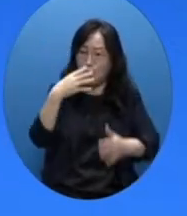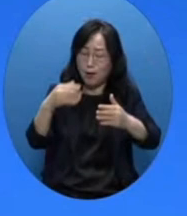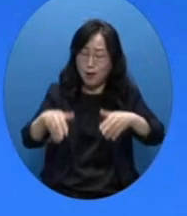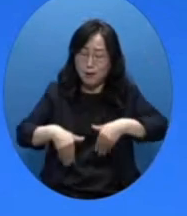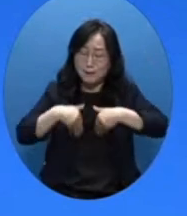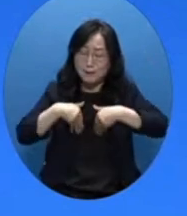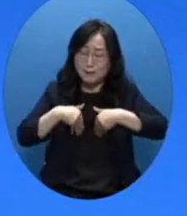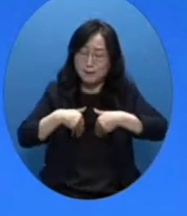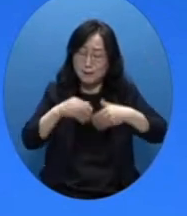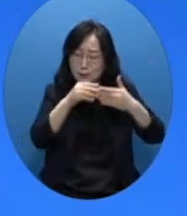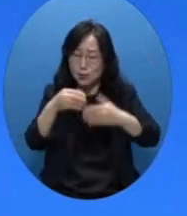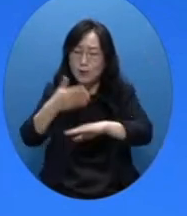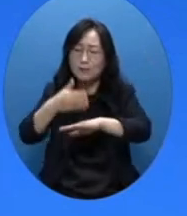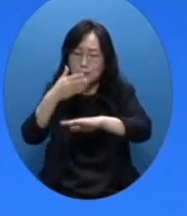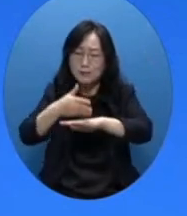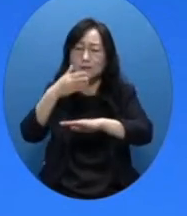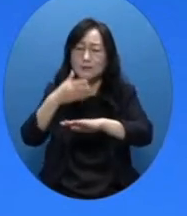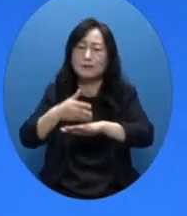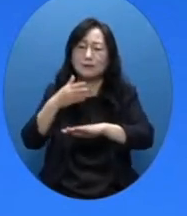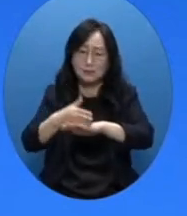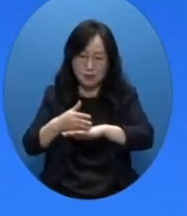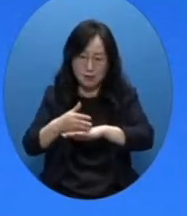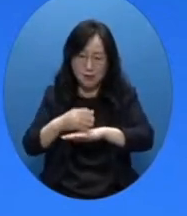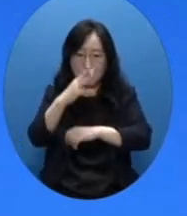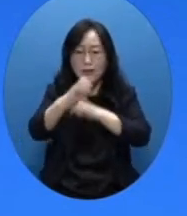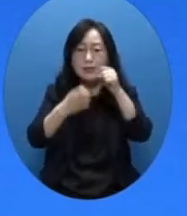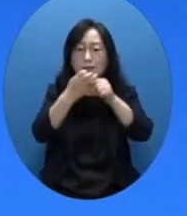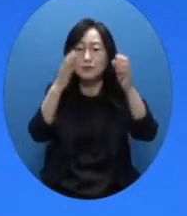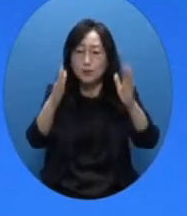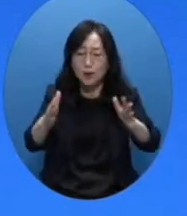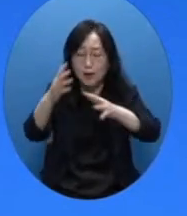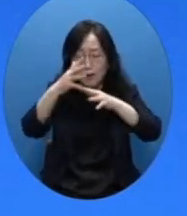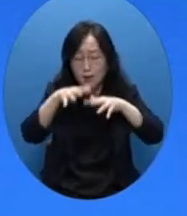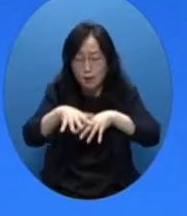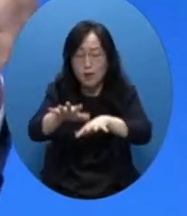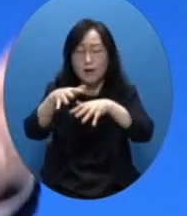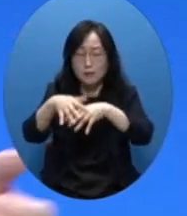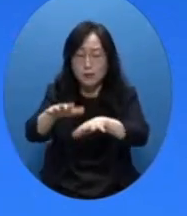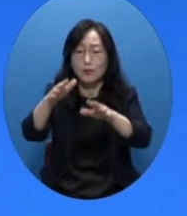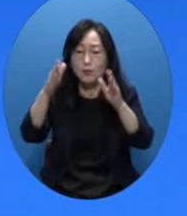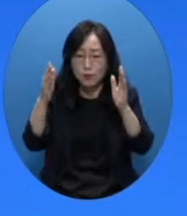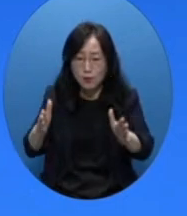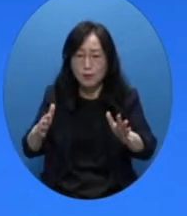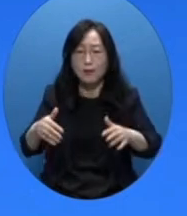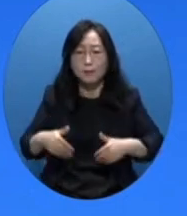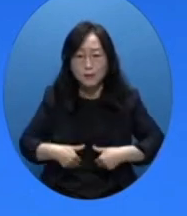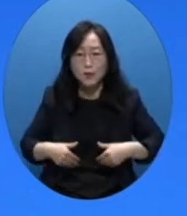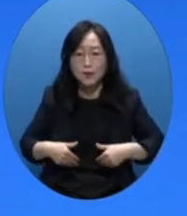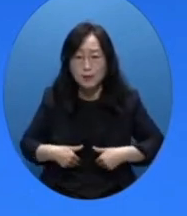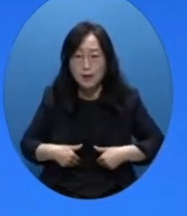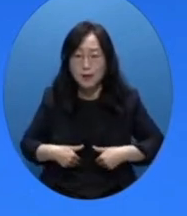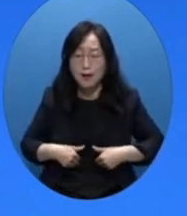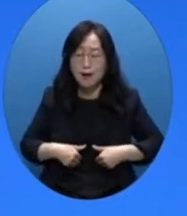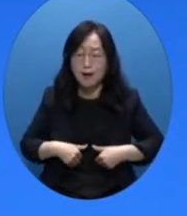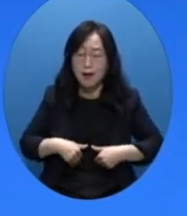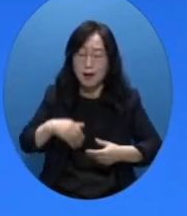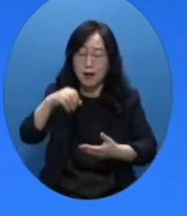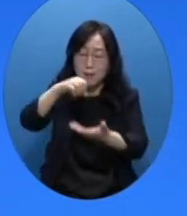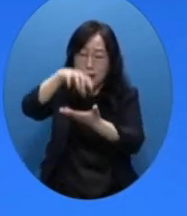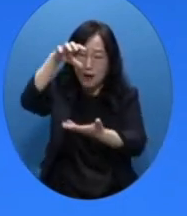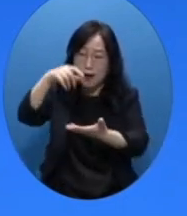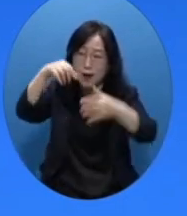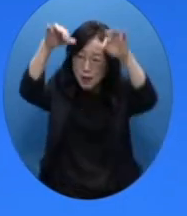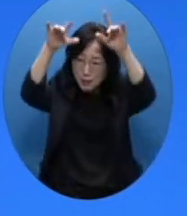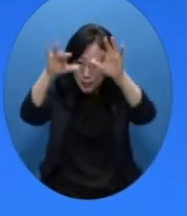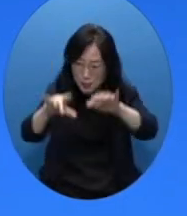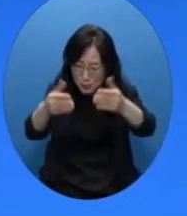감사합니다. 감사합니다. 감사합니다. 40년 동안 광야를 지난 동안 필요할 때 만나와 메추라기로